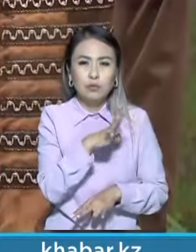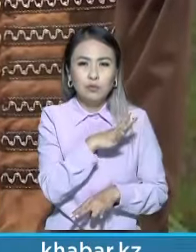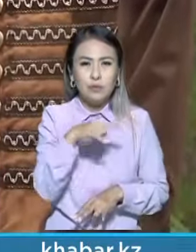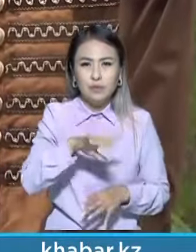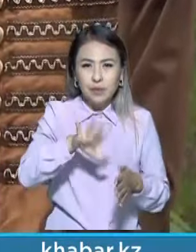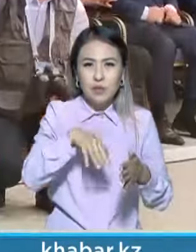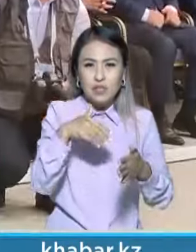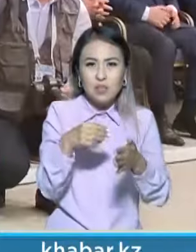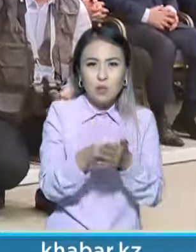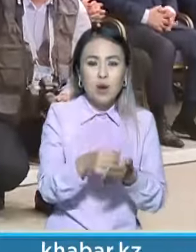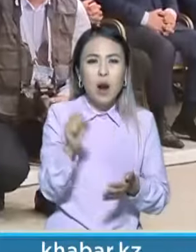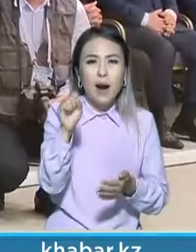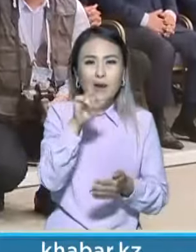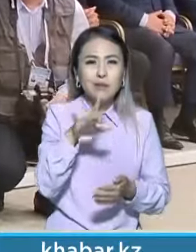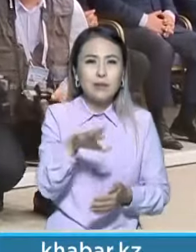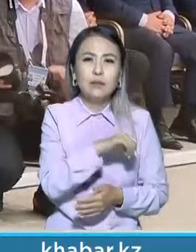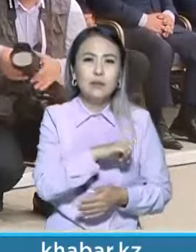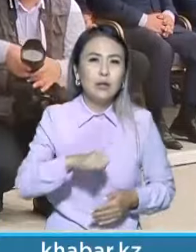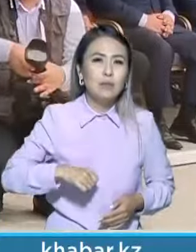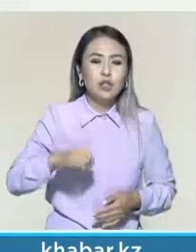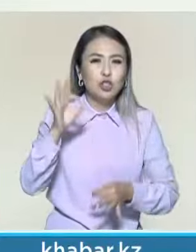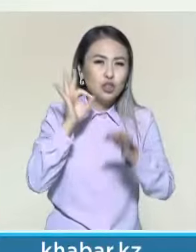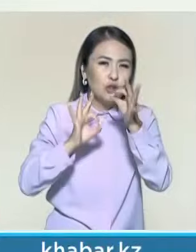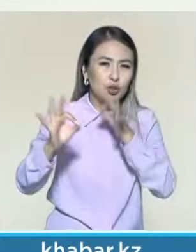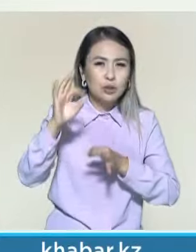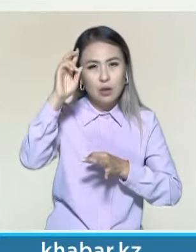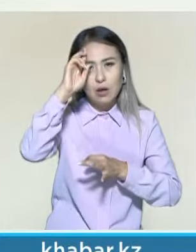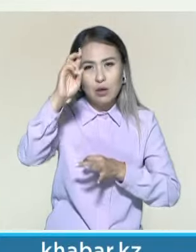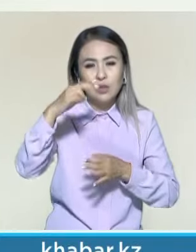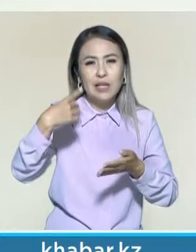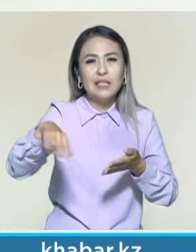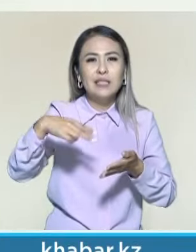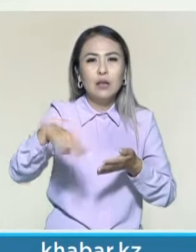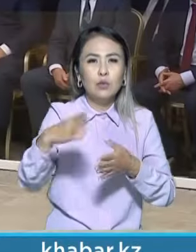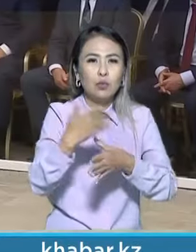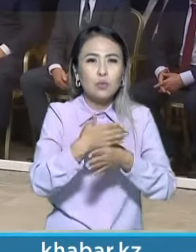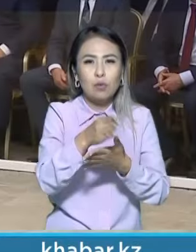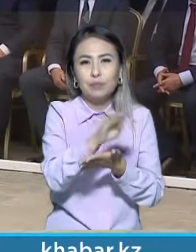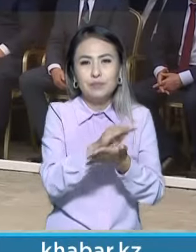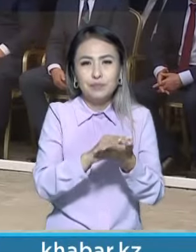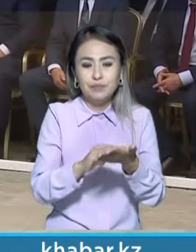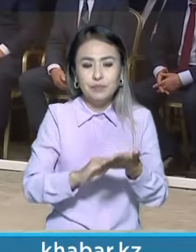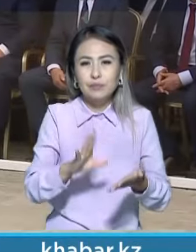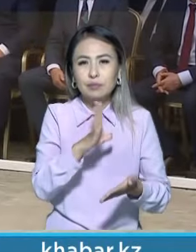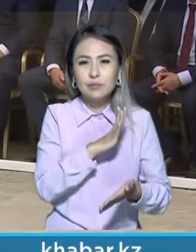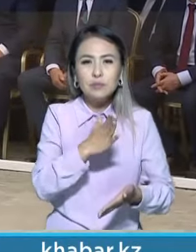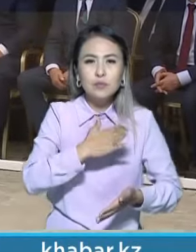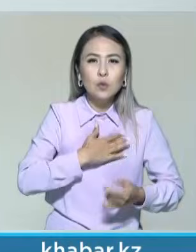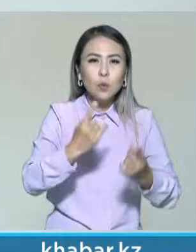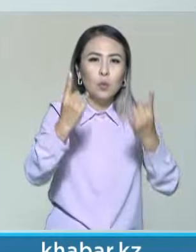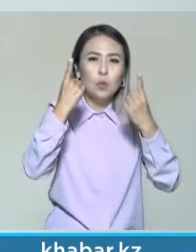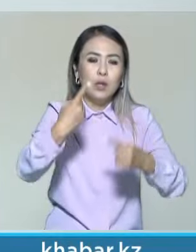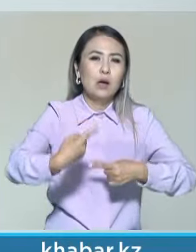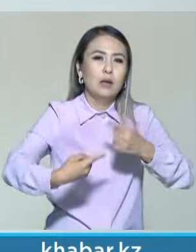Бертін келе, Азиядағы, Шығыстағы көп елдің әдебиетіне әсер етті деген. Біз ұлы ақының